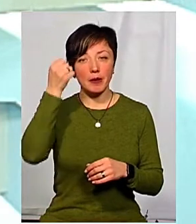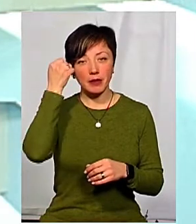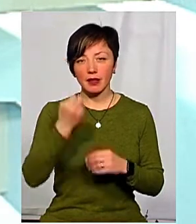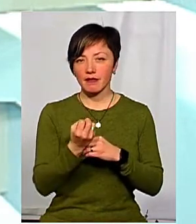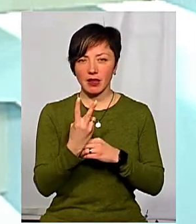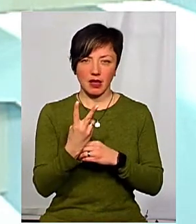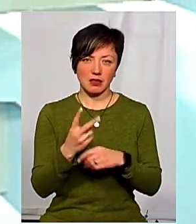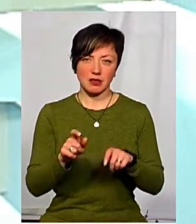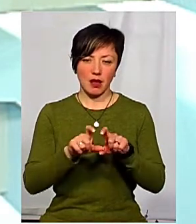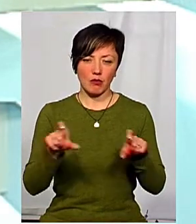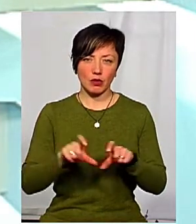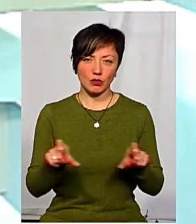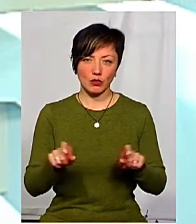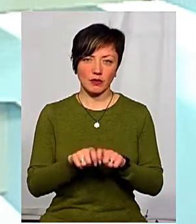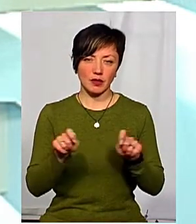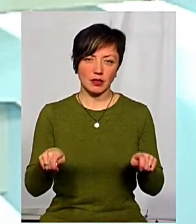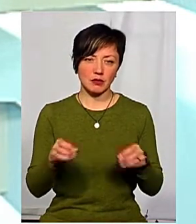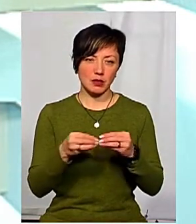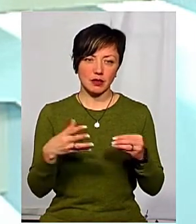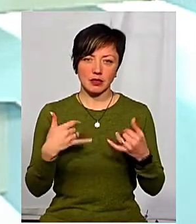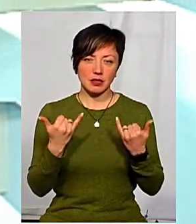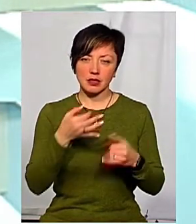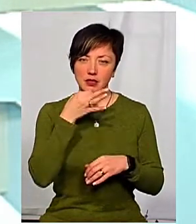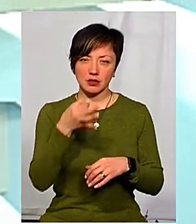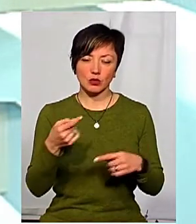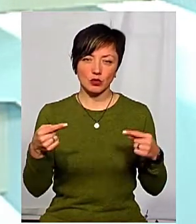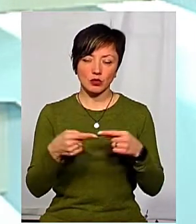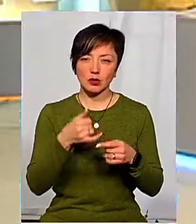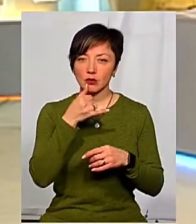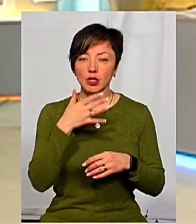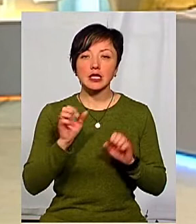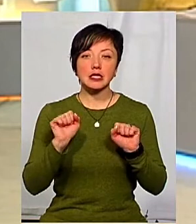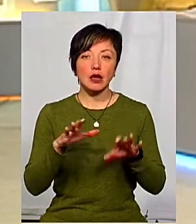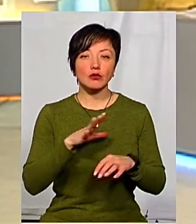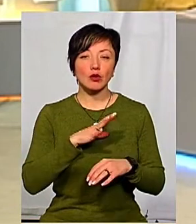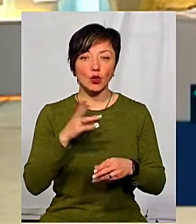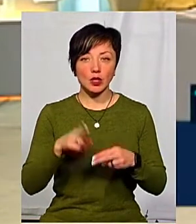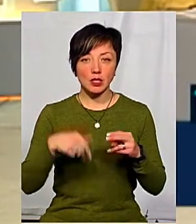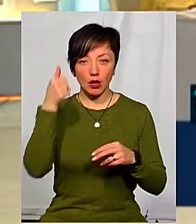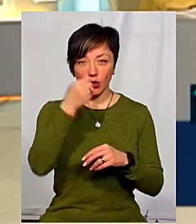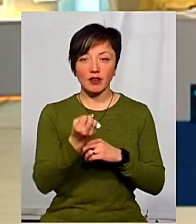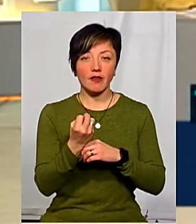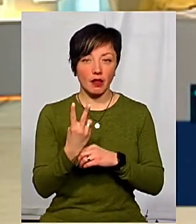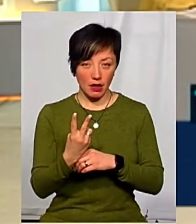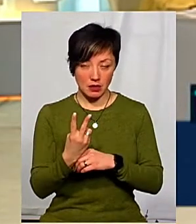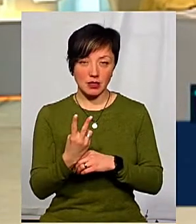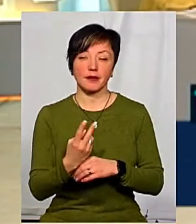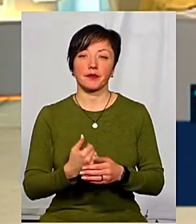пам'ятаю, там 12 амбулаторій здавалось, чи 15, я вже зараз вам не… Ну, здано було до кінця року